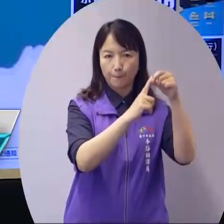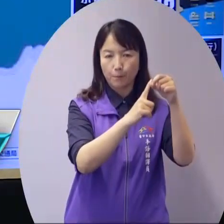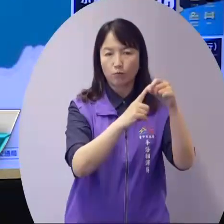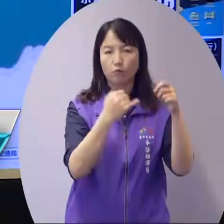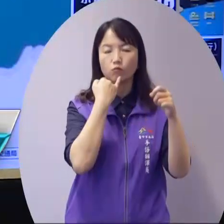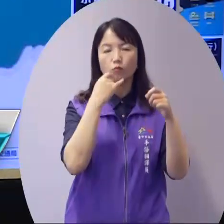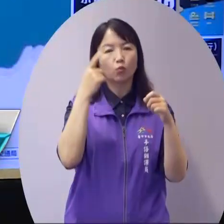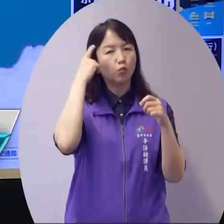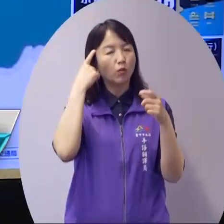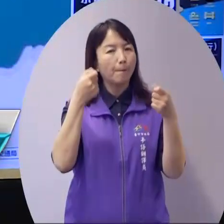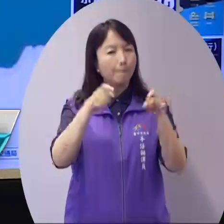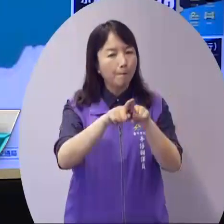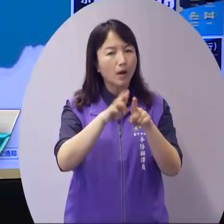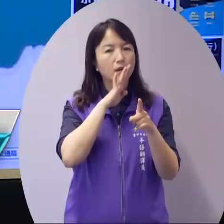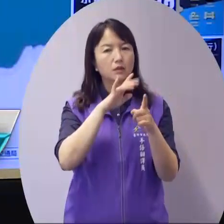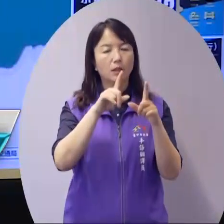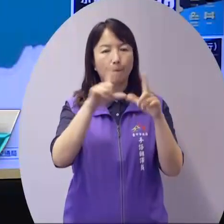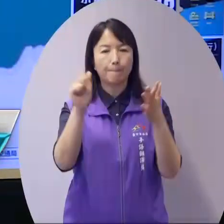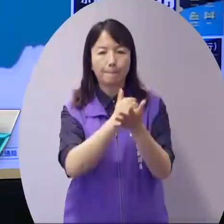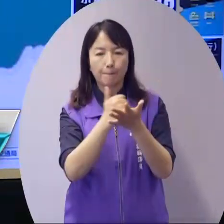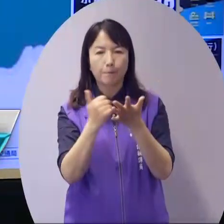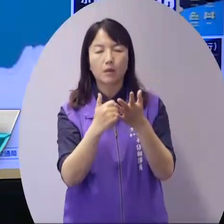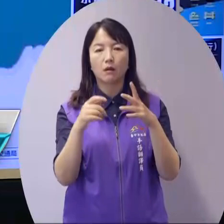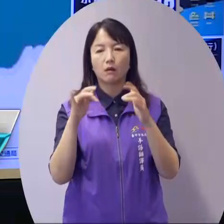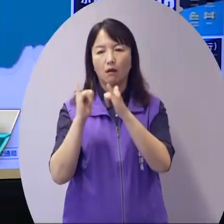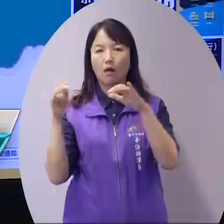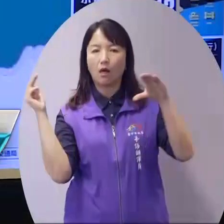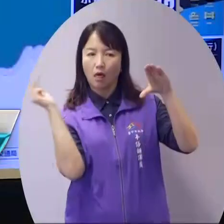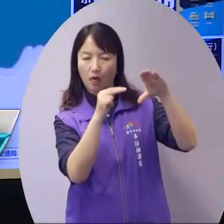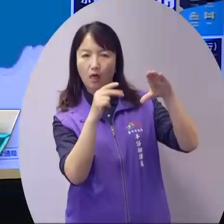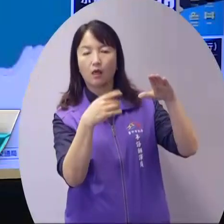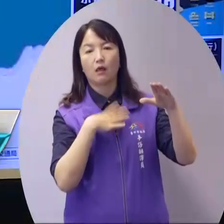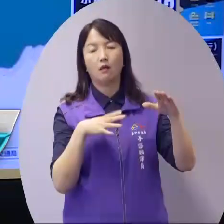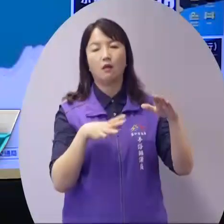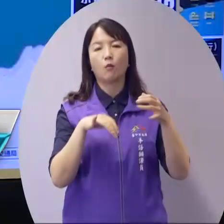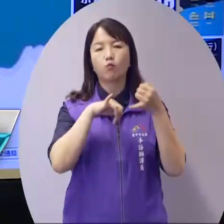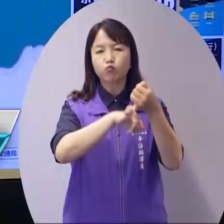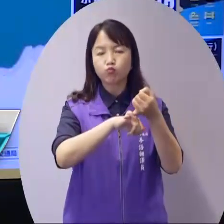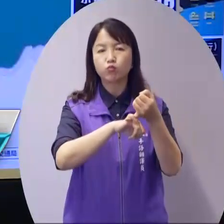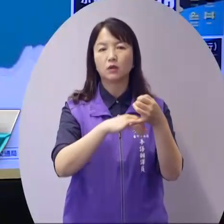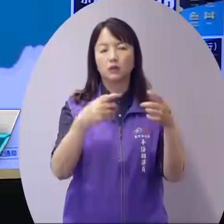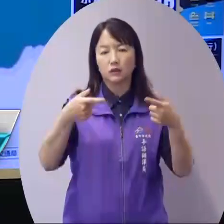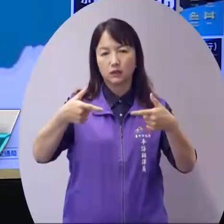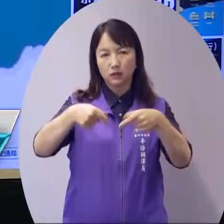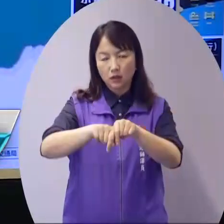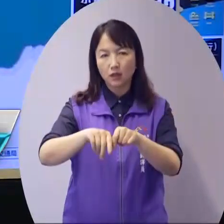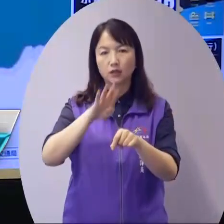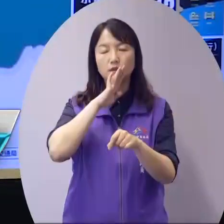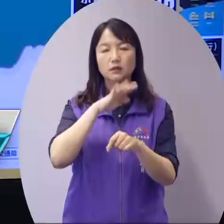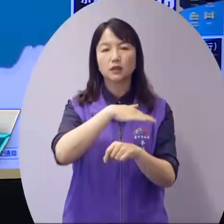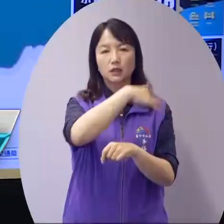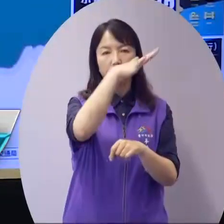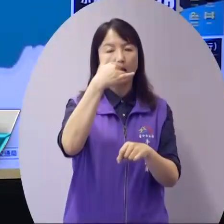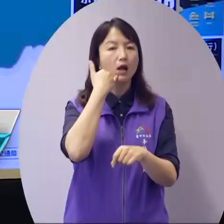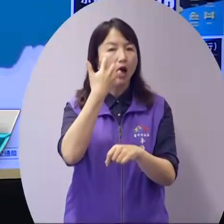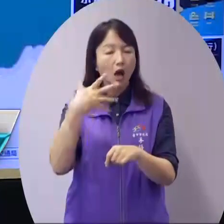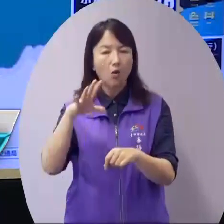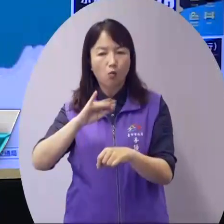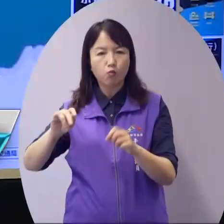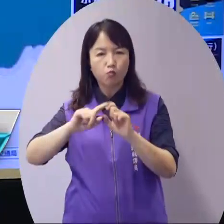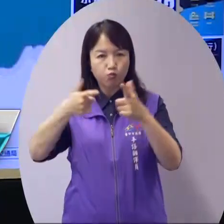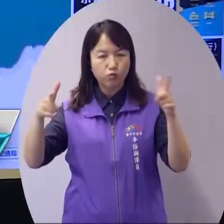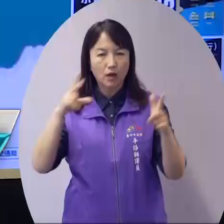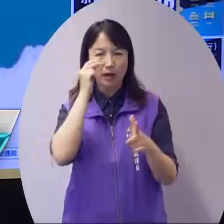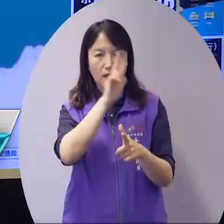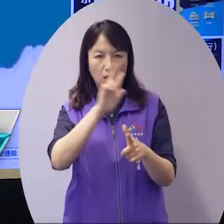大众运输的一些特点的这个视觉方式，那再给它一些结合地方山海豚不同的一些特